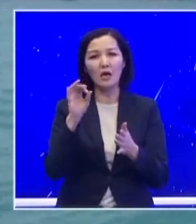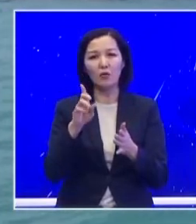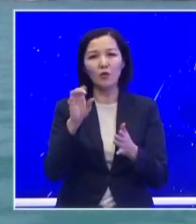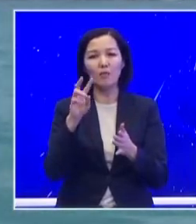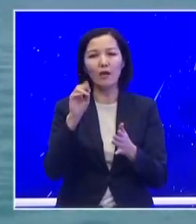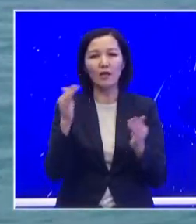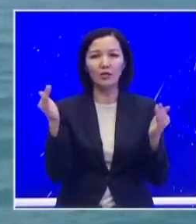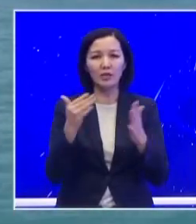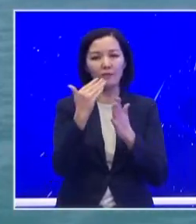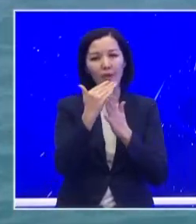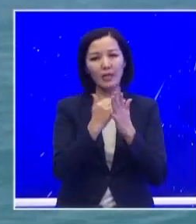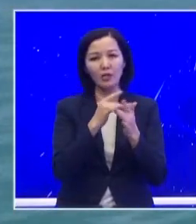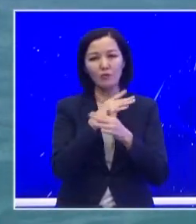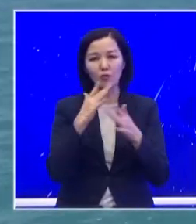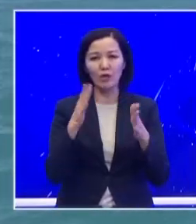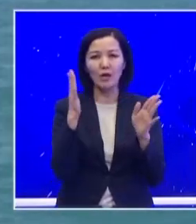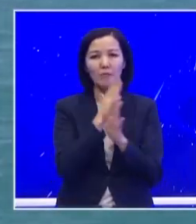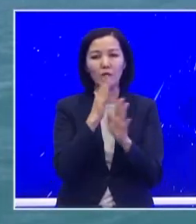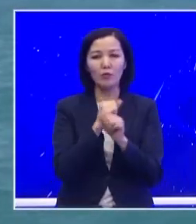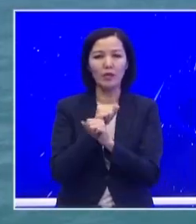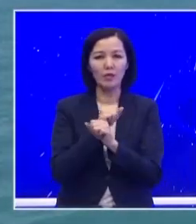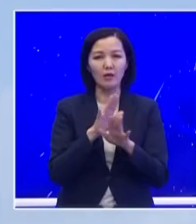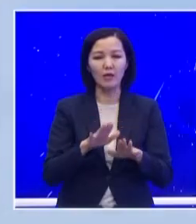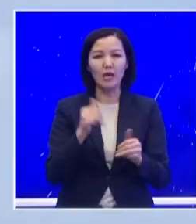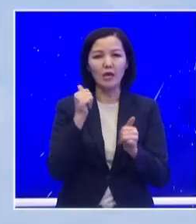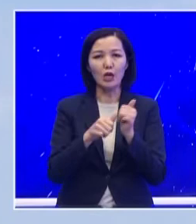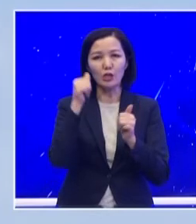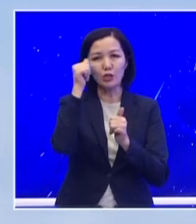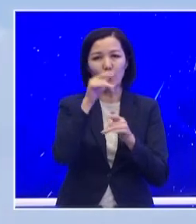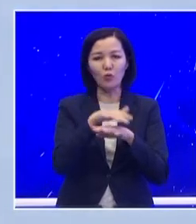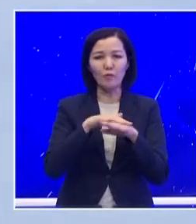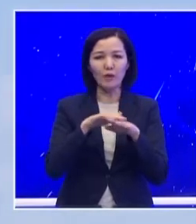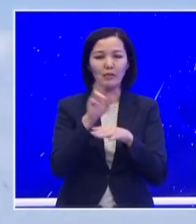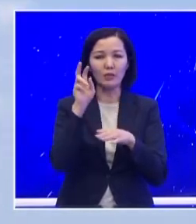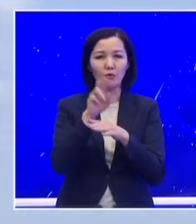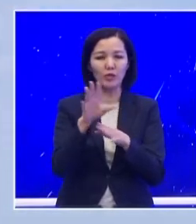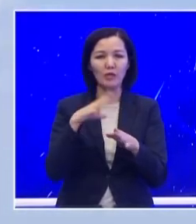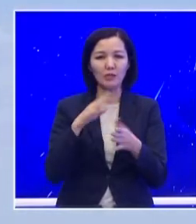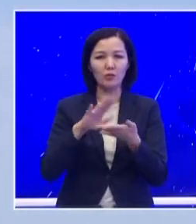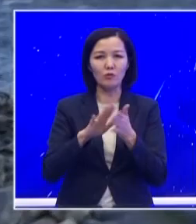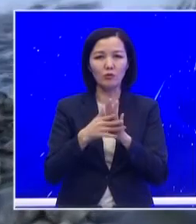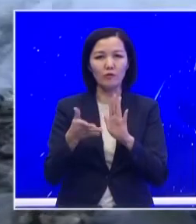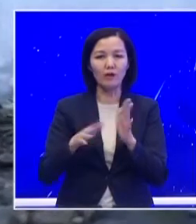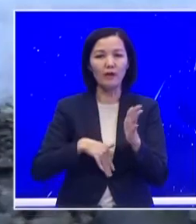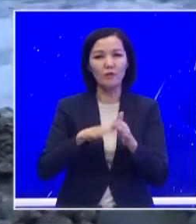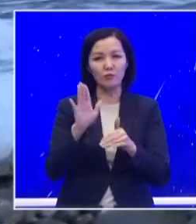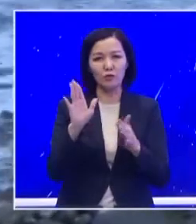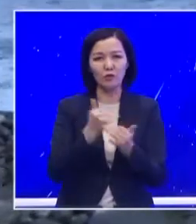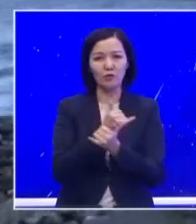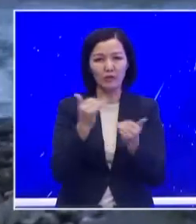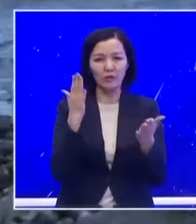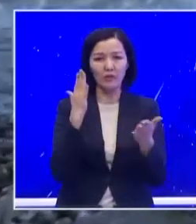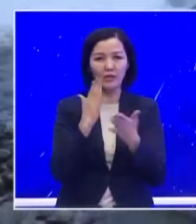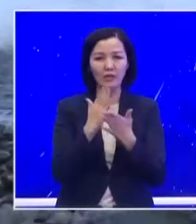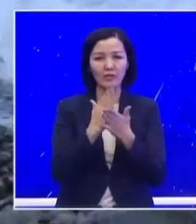небольшой перечень уникальных природных мест, которые ежегодно посещают массы туристов. Для их удобства сегодня создаются все условия, отметил глава края Мандык